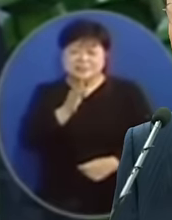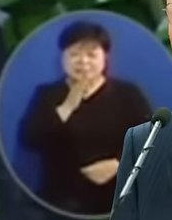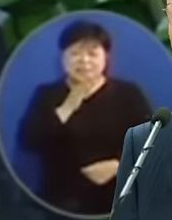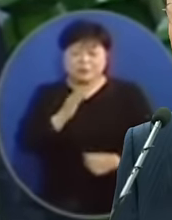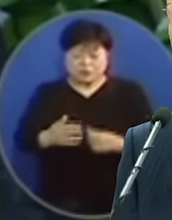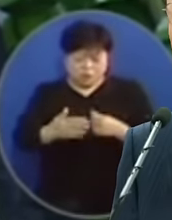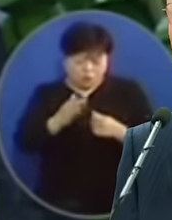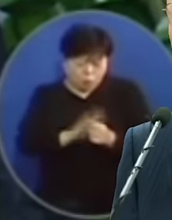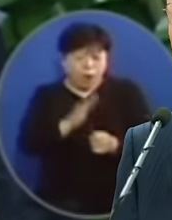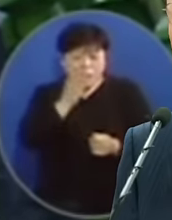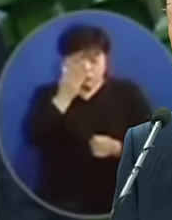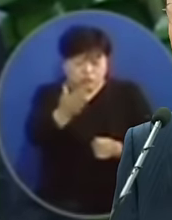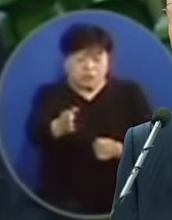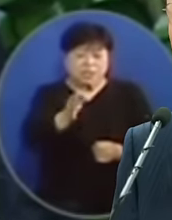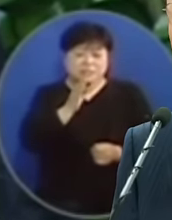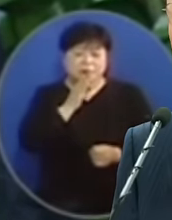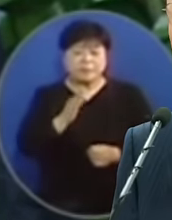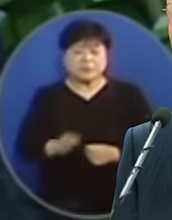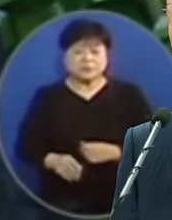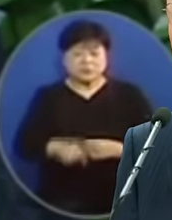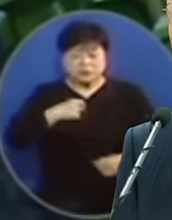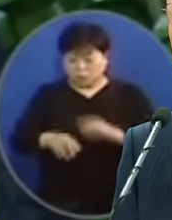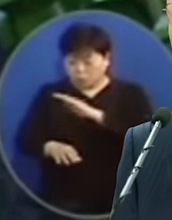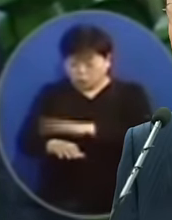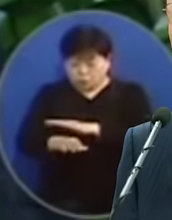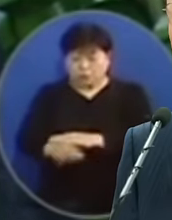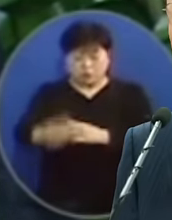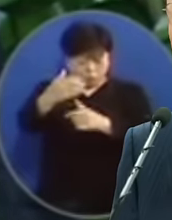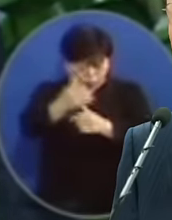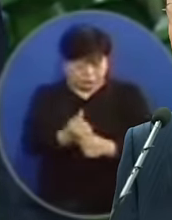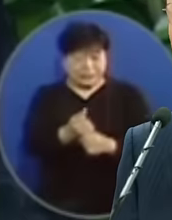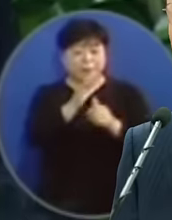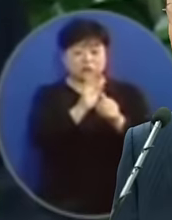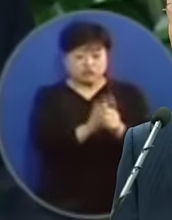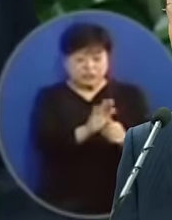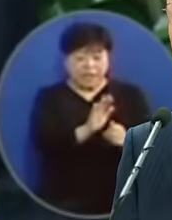너를 도와주리라. 참으로 나의 의로운 오른손으로 너를 붙들어주리라.